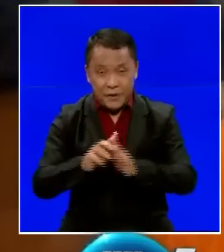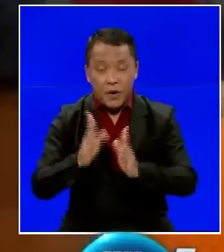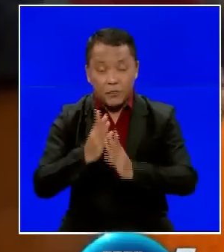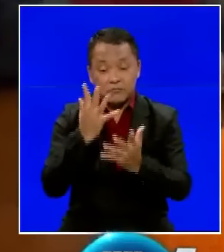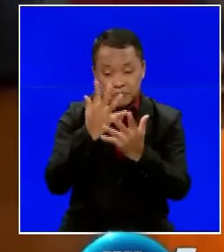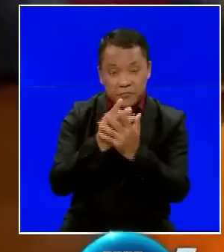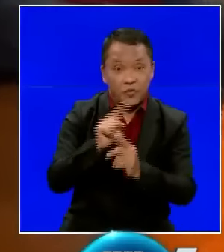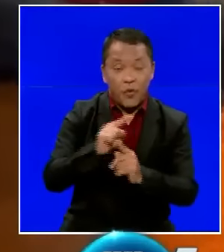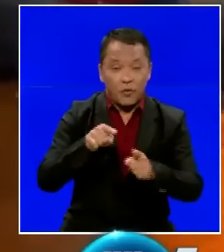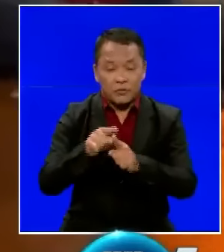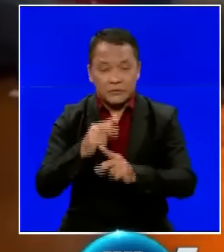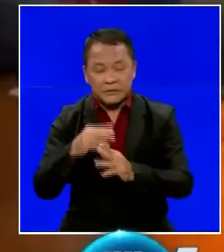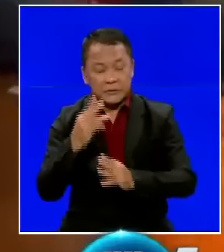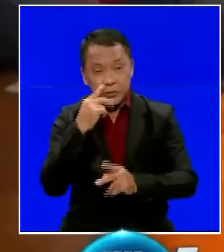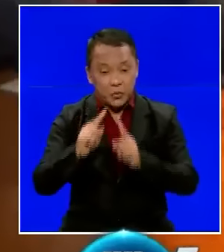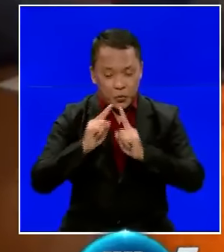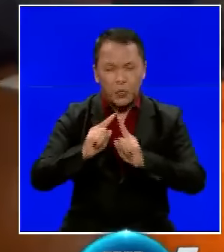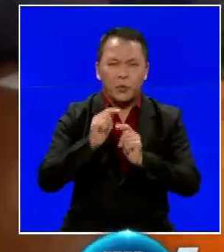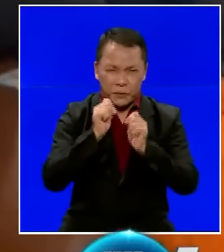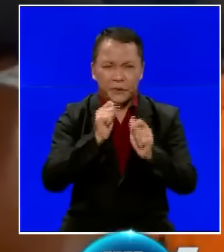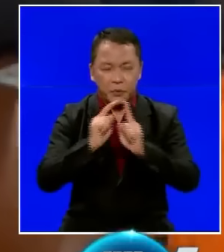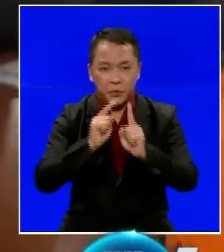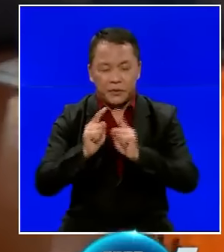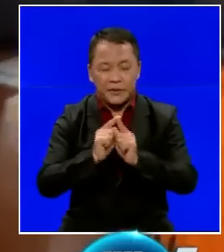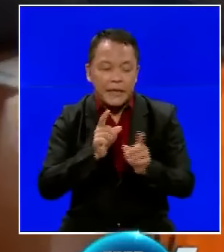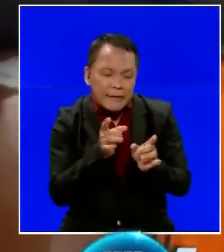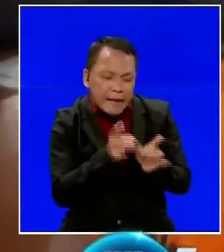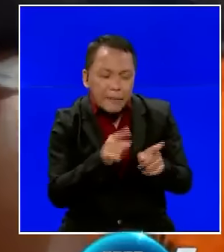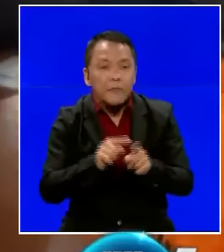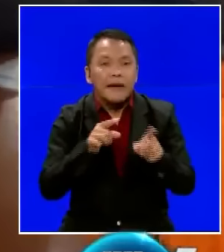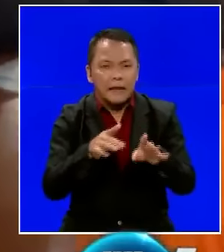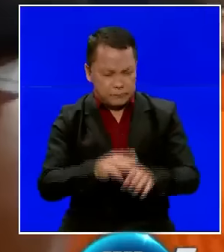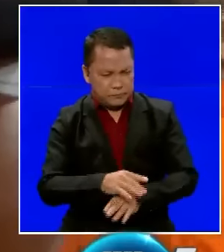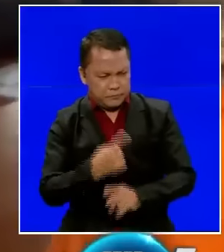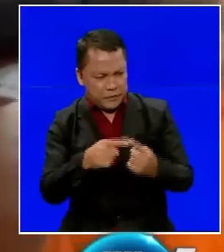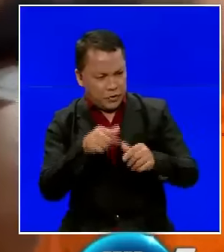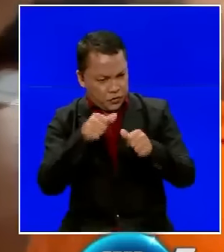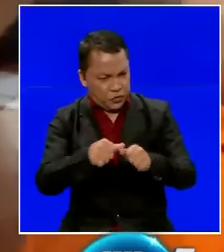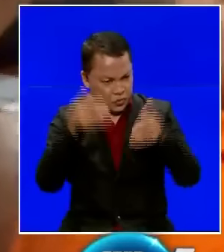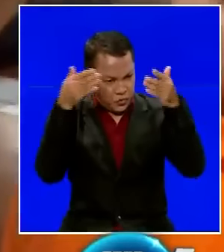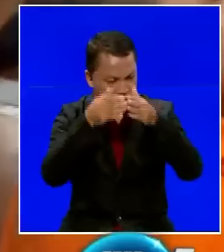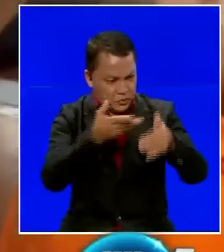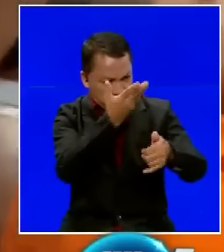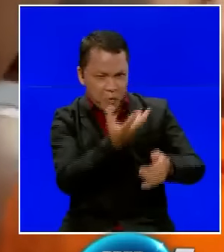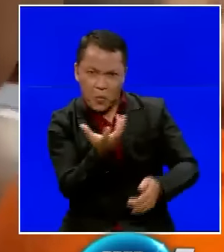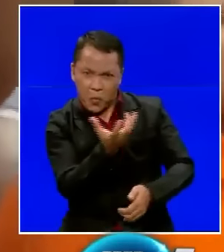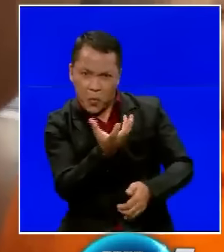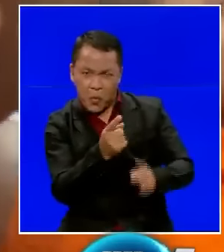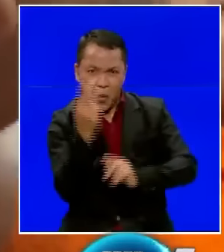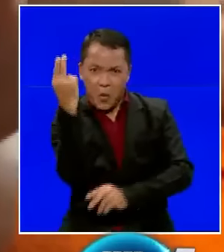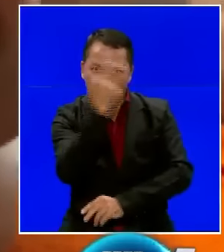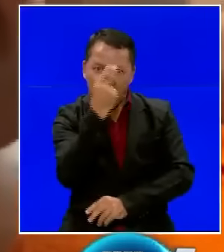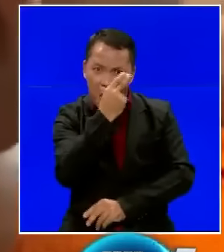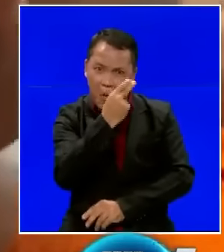นที่หนีคดีไปอินโดก็ดูชื่นมื่นหน่อยน ะ เพราะท่านทวีก็แซวอีกนะเอ๊ะมาอยู่นี่ทำไมดูรูปร่างดีหล่อเหล